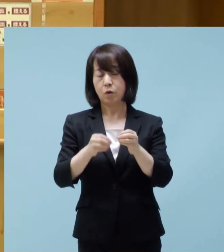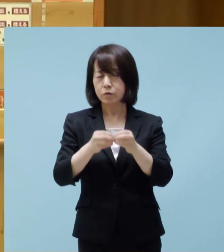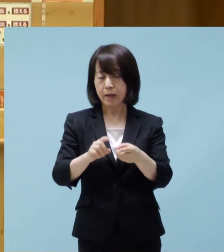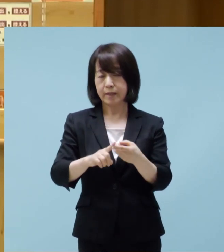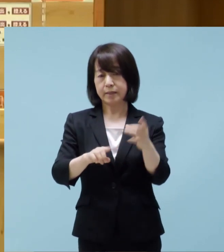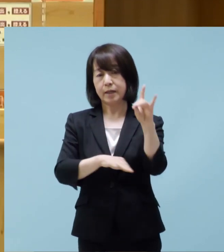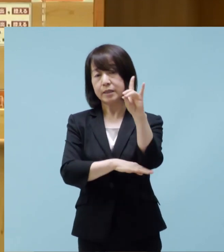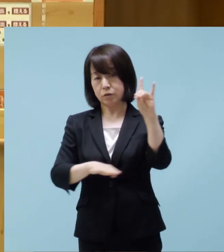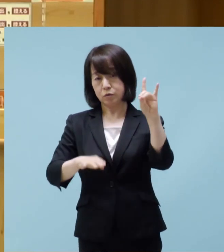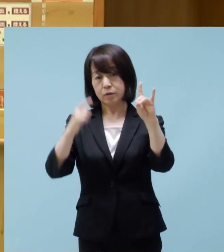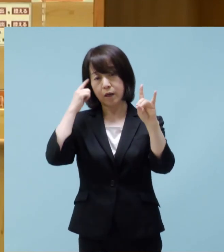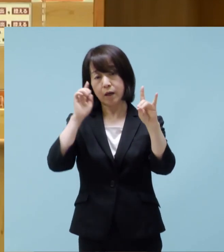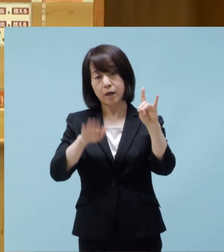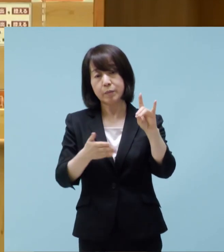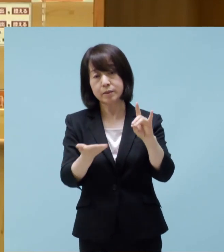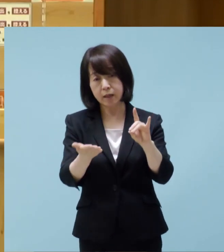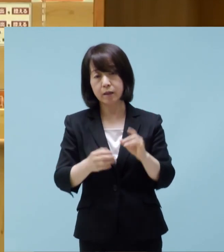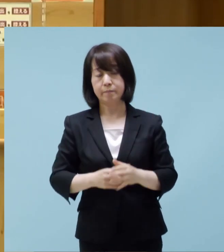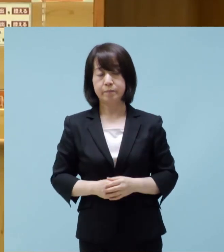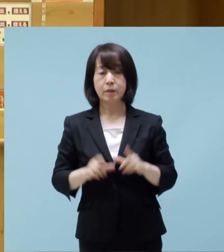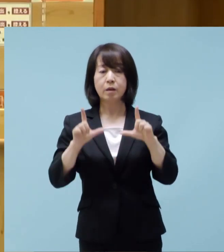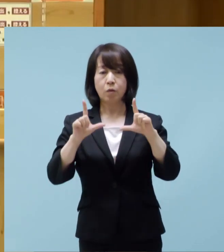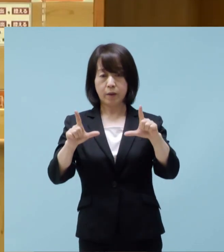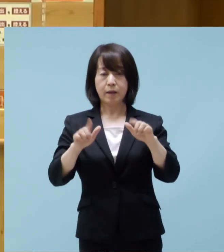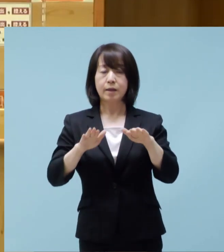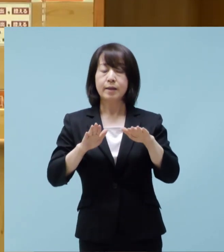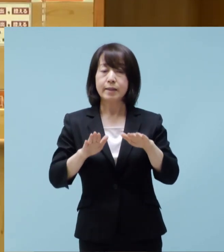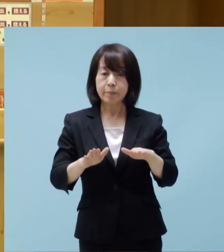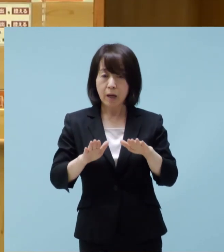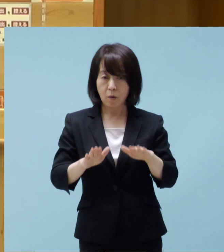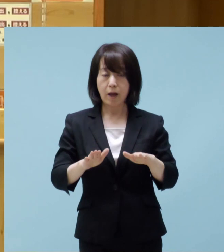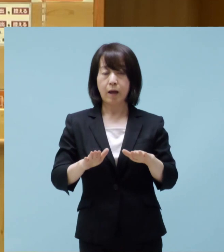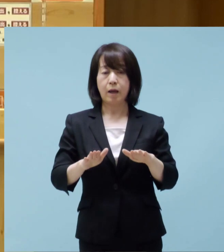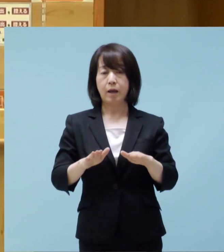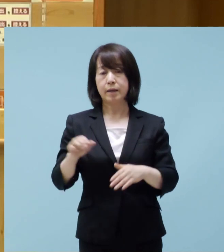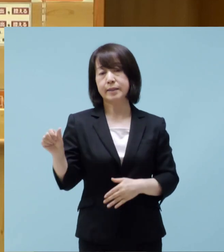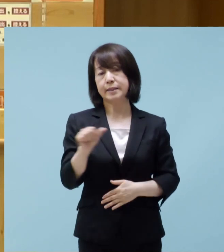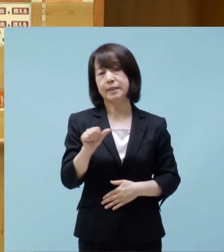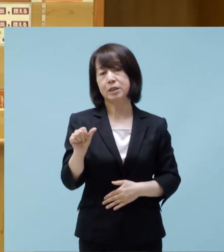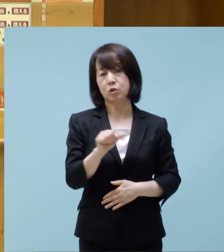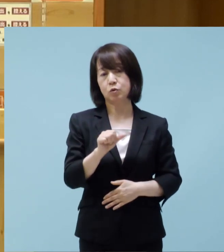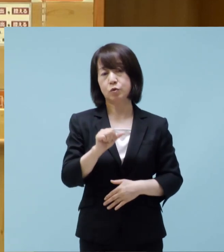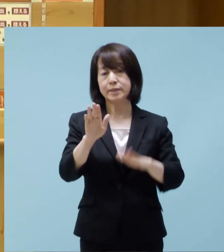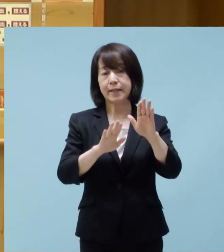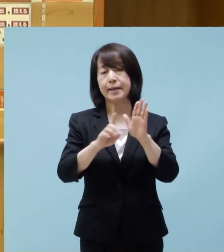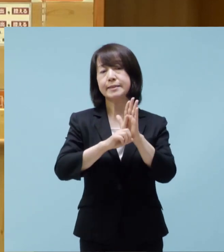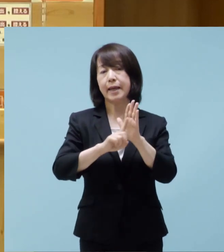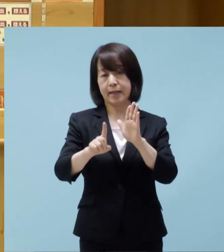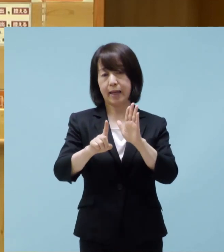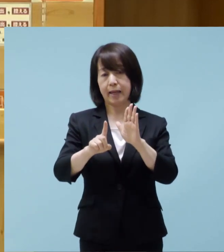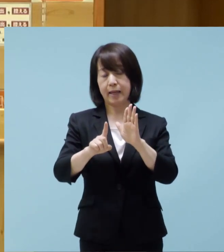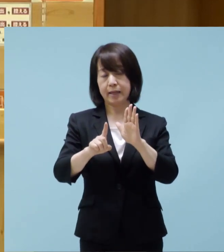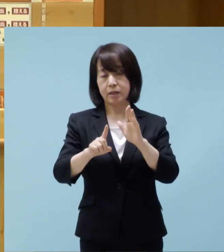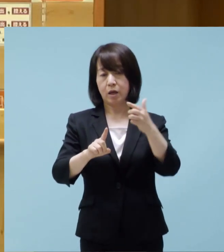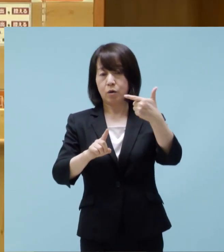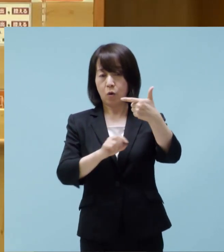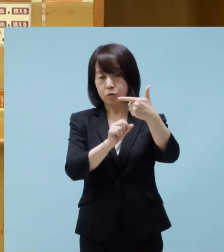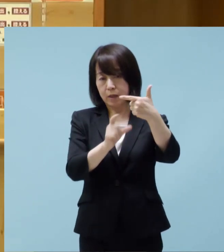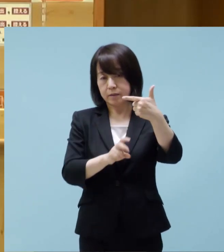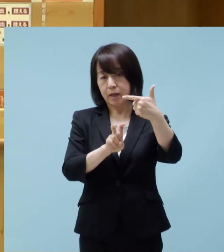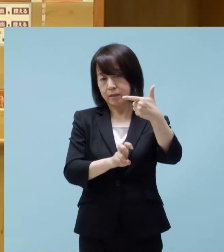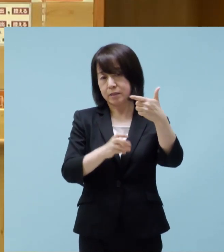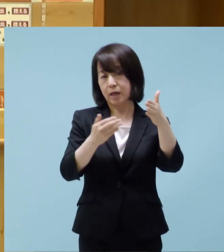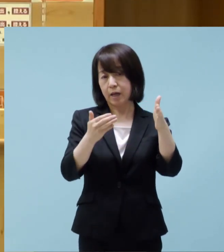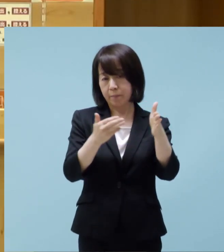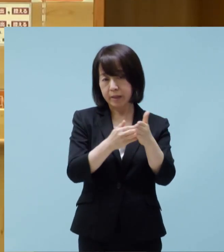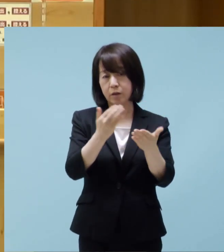か？ 現時点でですね、まず緊急事態宣言20日まで2日間ございますので、しっかりやっていきたいと